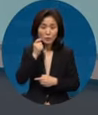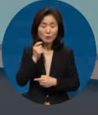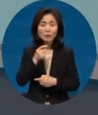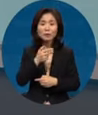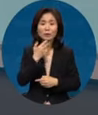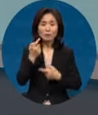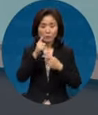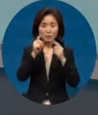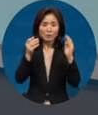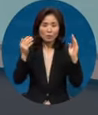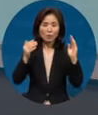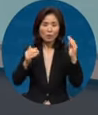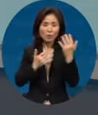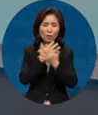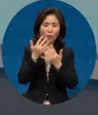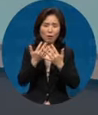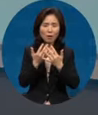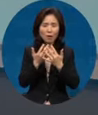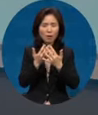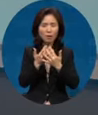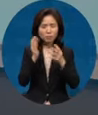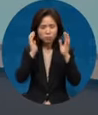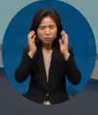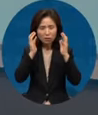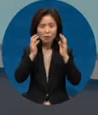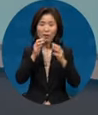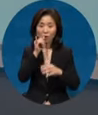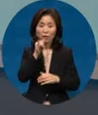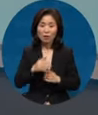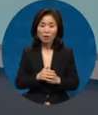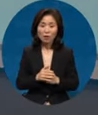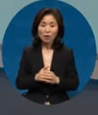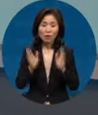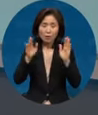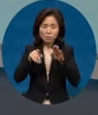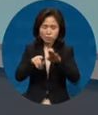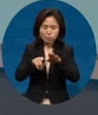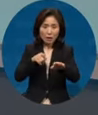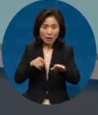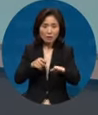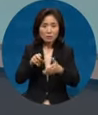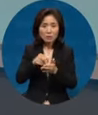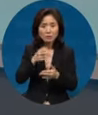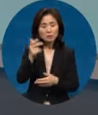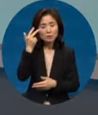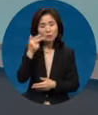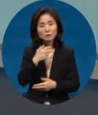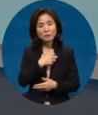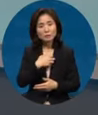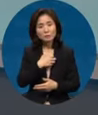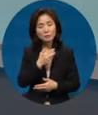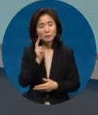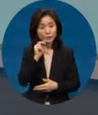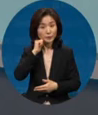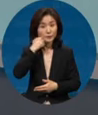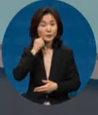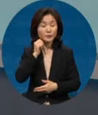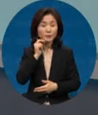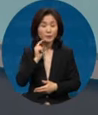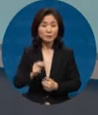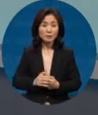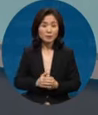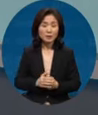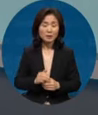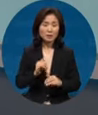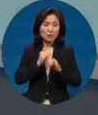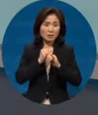불확실성이 증 여기고 있다는데요 학업 에서 뒤쳐지는 것도 문제지만 정신적으로도 큰 어려움을 겪는 답니다 자살충동 느끼는